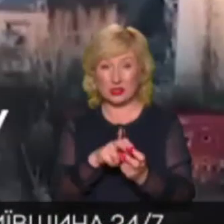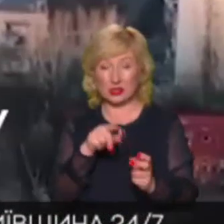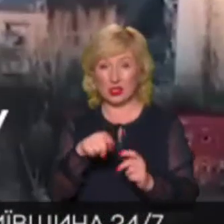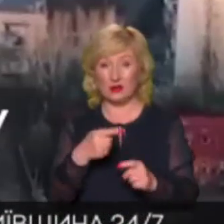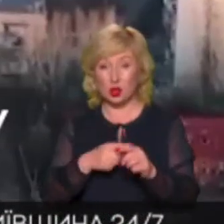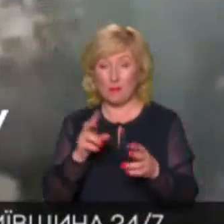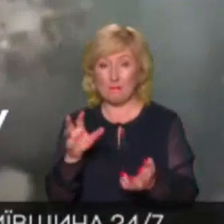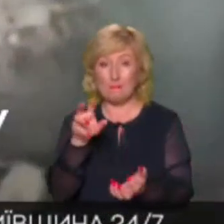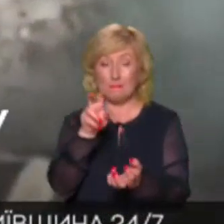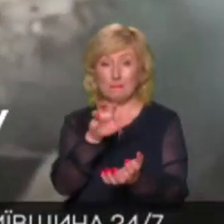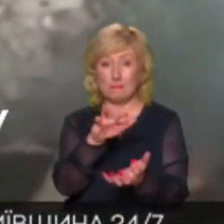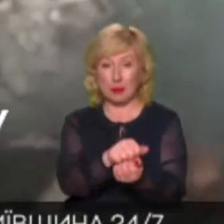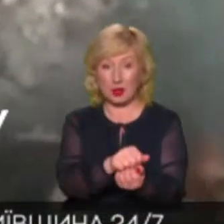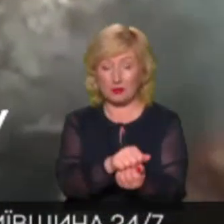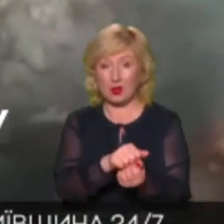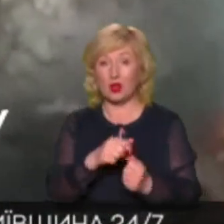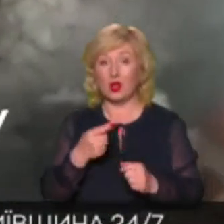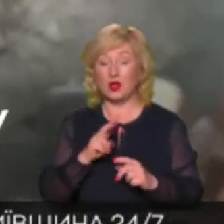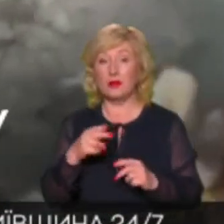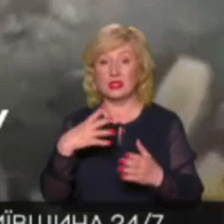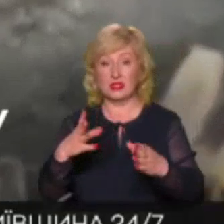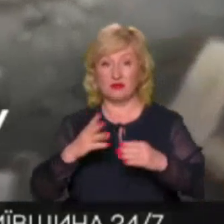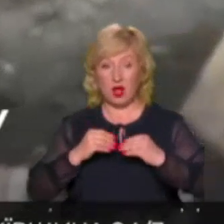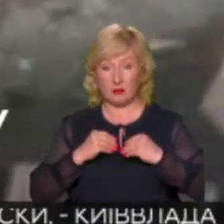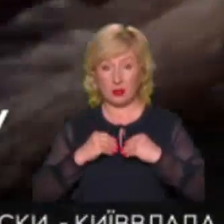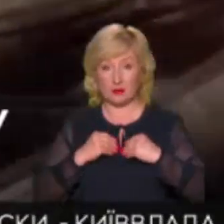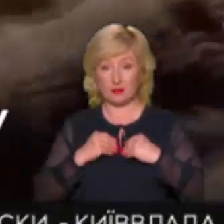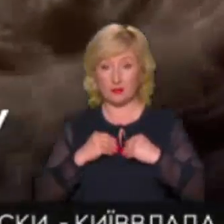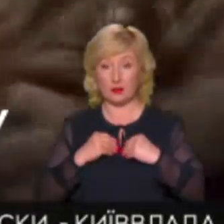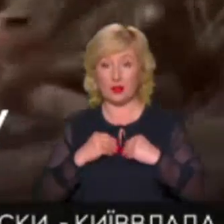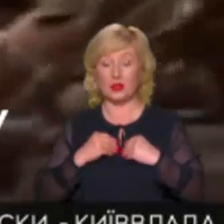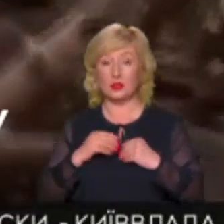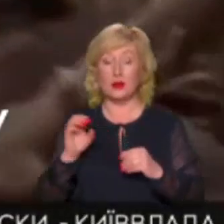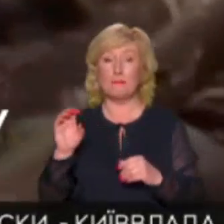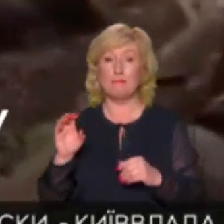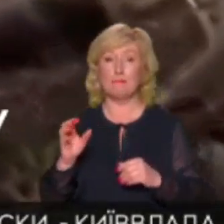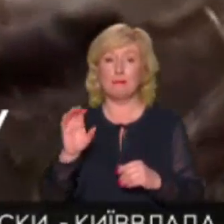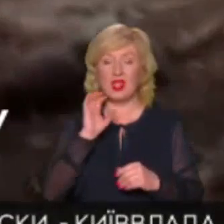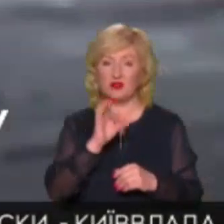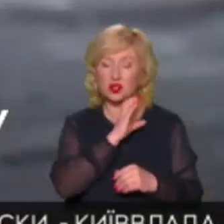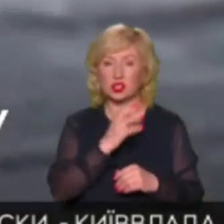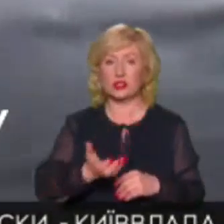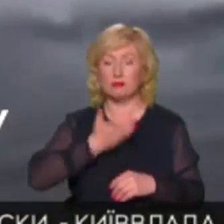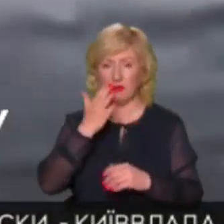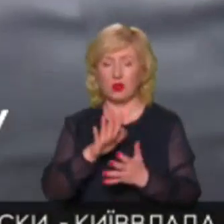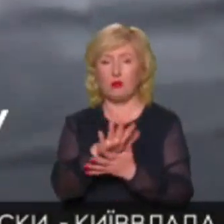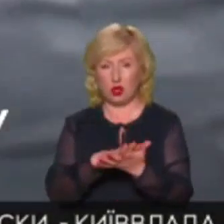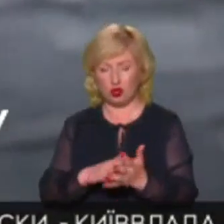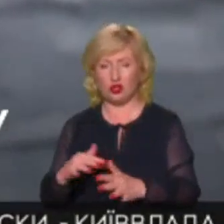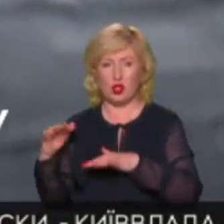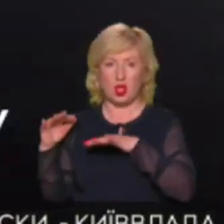мишоловку, ми з вами з півночі, з півдня продовжуємо наступальні дії.